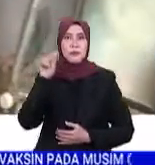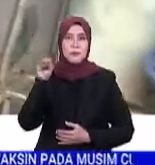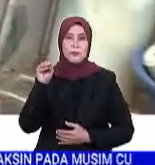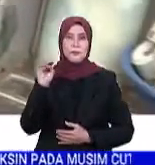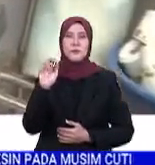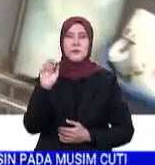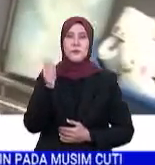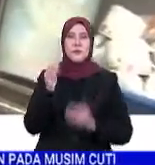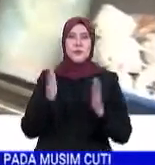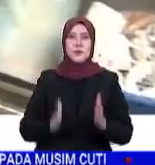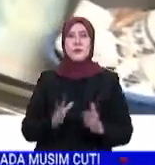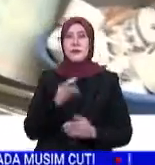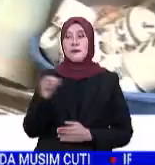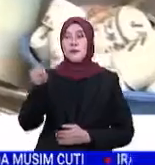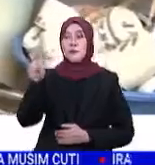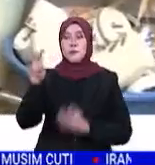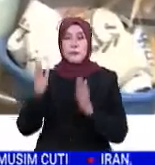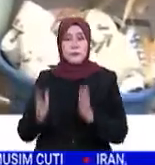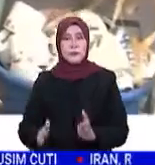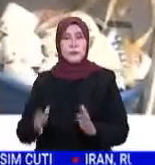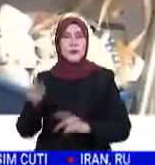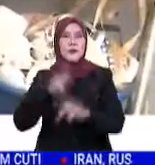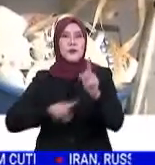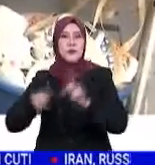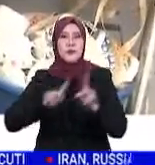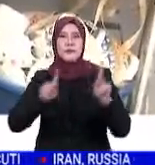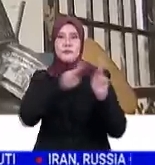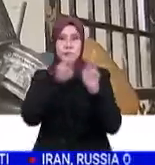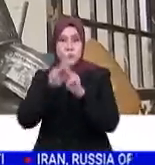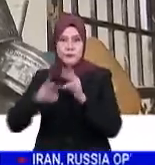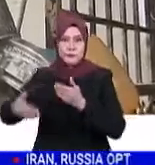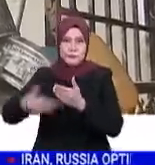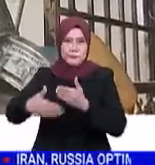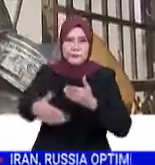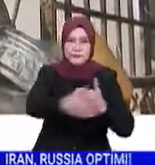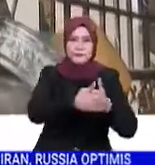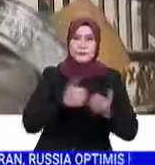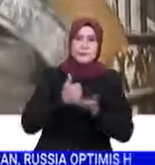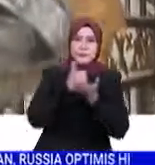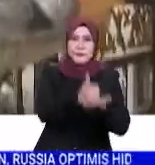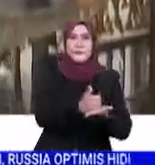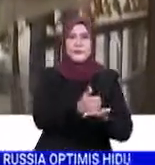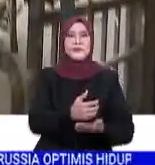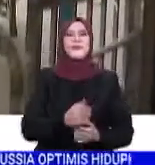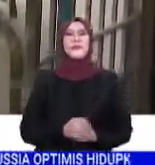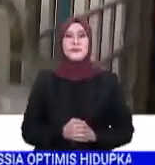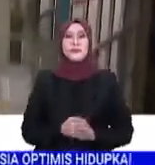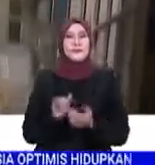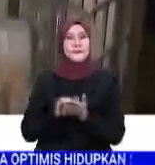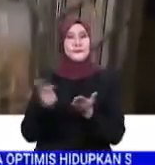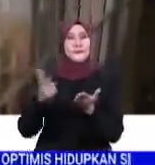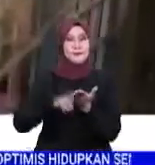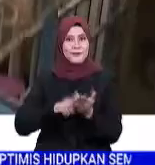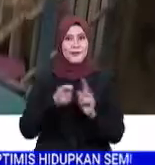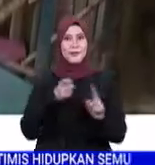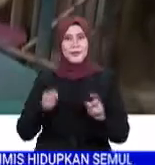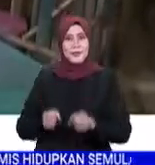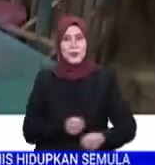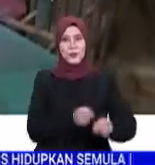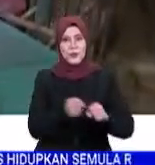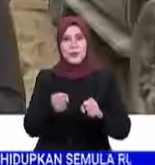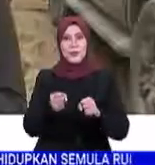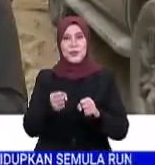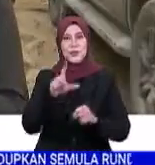manakala 20 orang lagi dalam kalangan penduduk tempatan. Jadi setakat ini sahaja perkembangan yang dapat dibawakan dari Sungai Hulu Langat